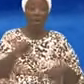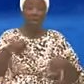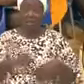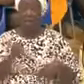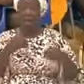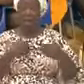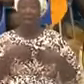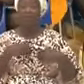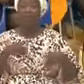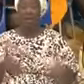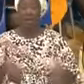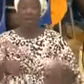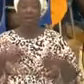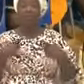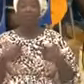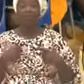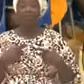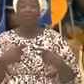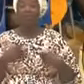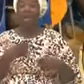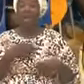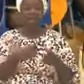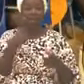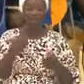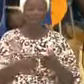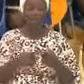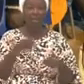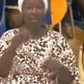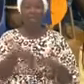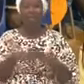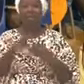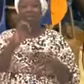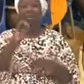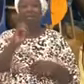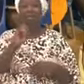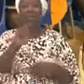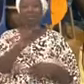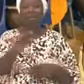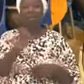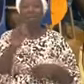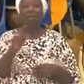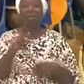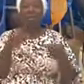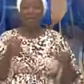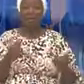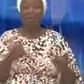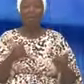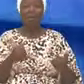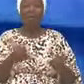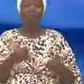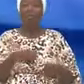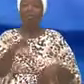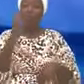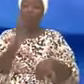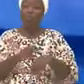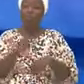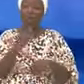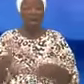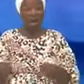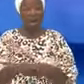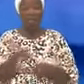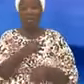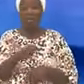avoir la vie aisée qui est en tant que sentinelle refaire ma vie